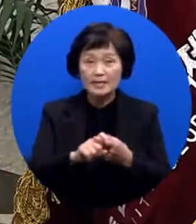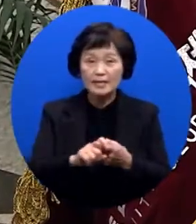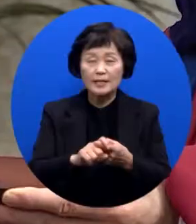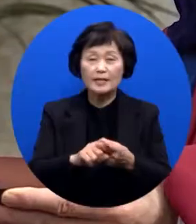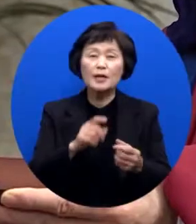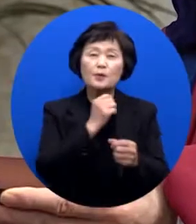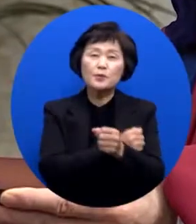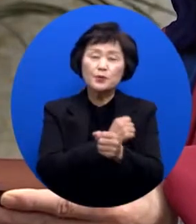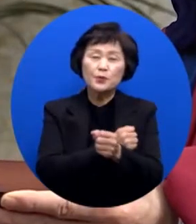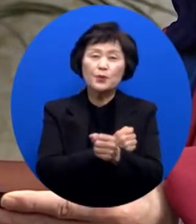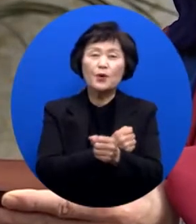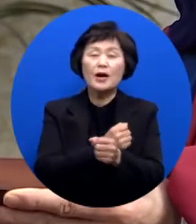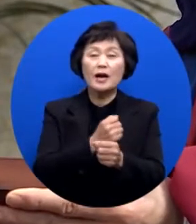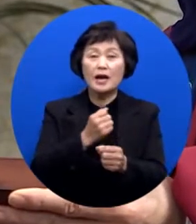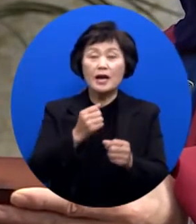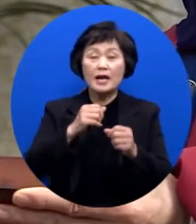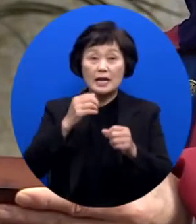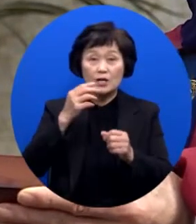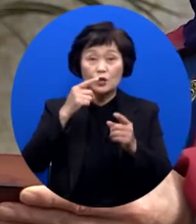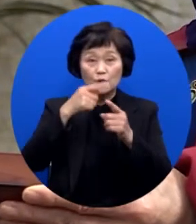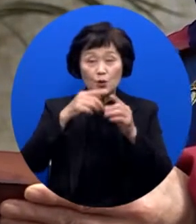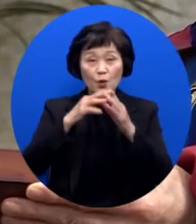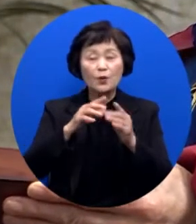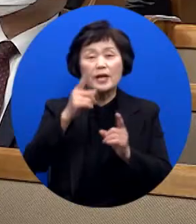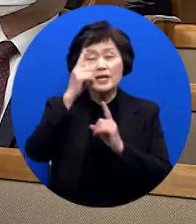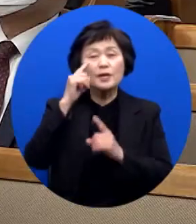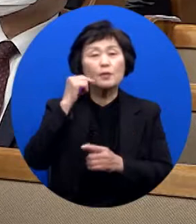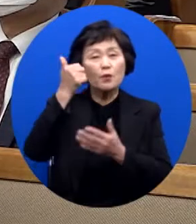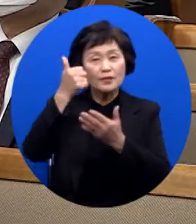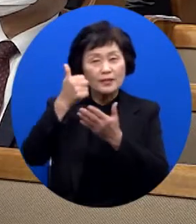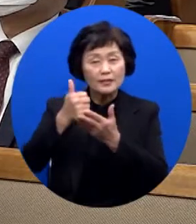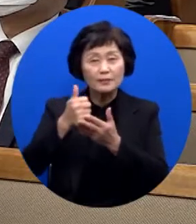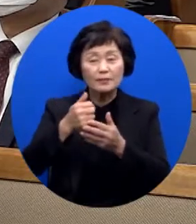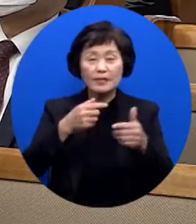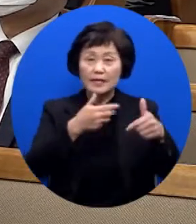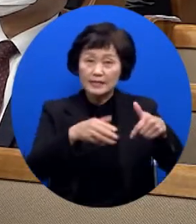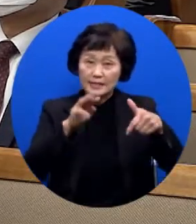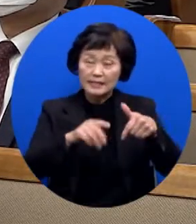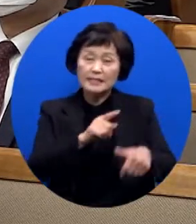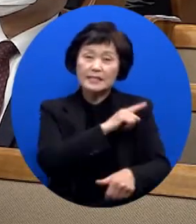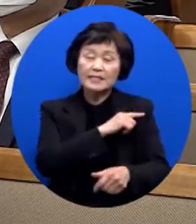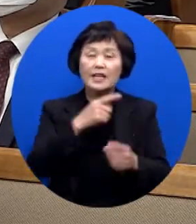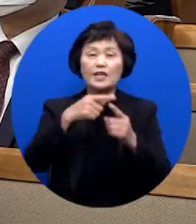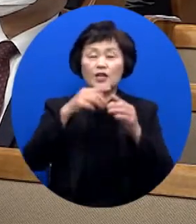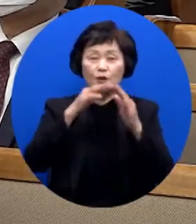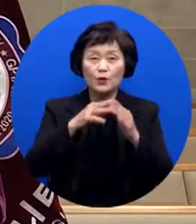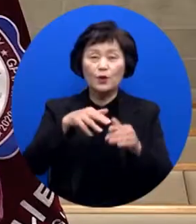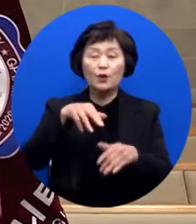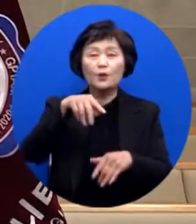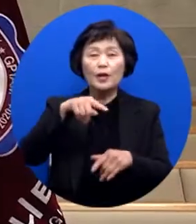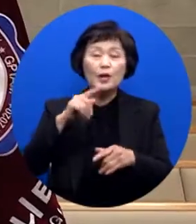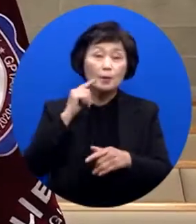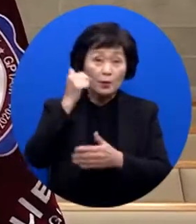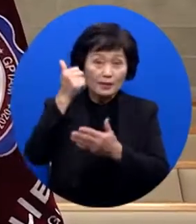활동에 기여한 인천제2교회 이건영 목사와 인천제1교회